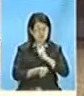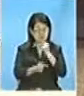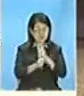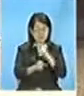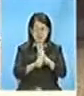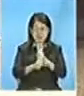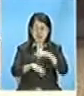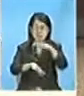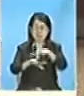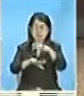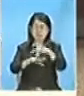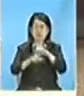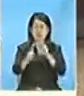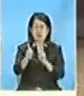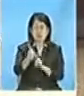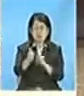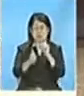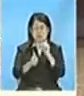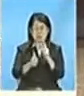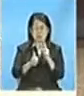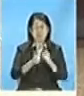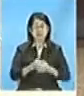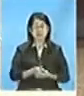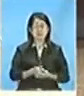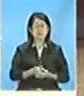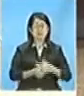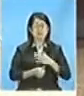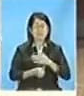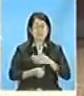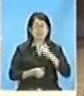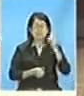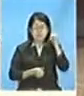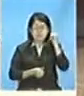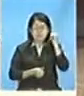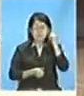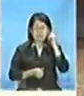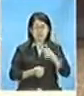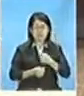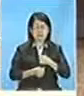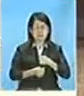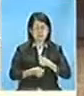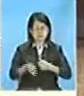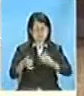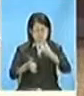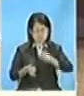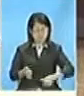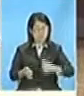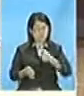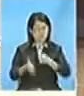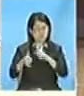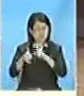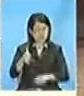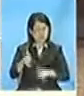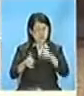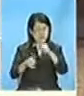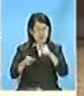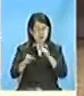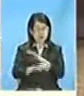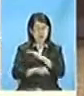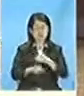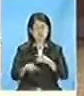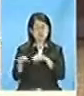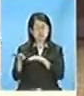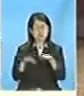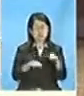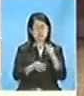รองประธานวุฒิสภาดังกล่าวก็ผมเชื่อว่าก็ผมมีคุณสมบัติพร้อมที่จะทำง